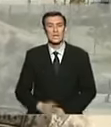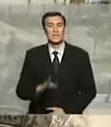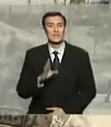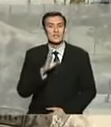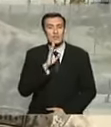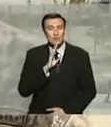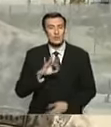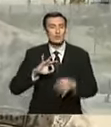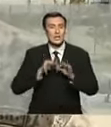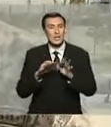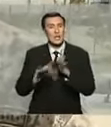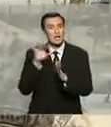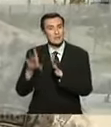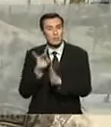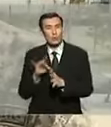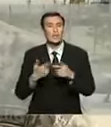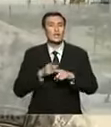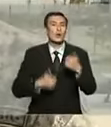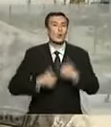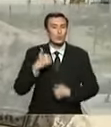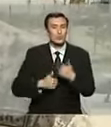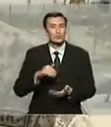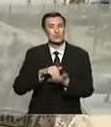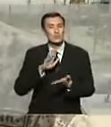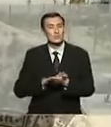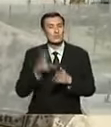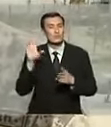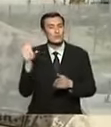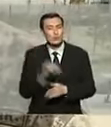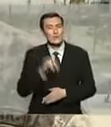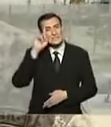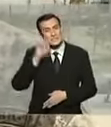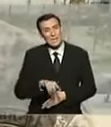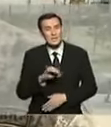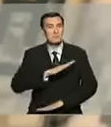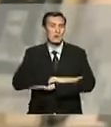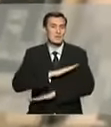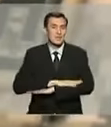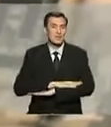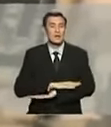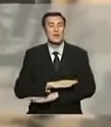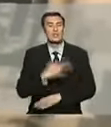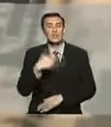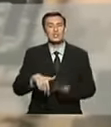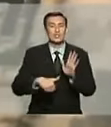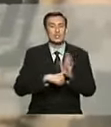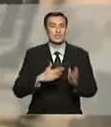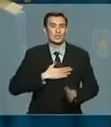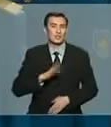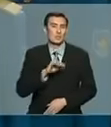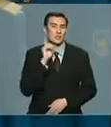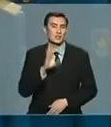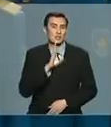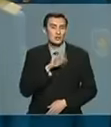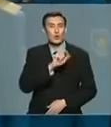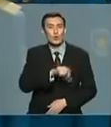Девушки проходят тщательный отбор, своего рода конкурс, где учитывается все, от знаний до поведения. Сюда вошли 36 наших студенток.